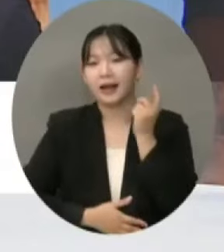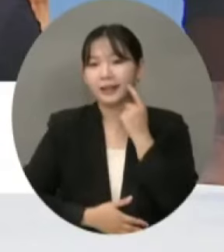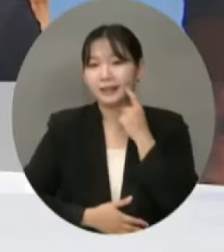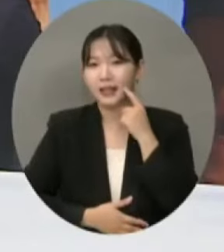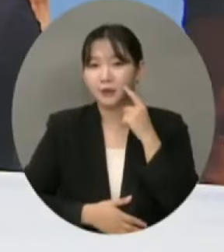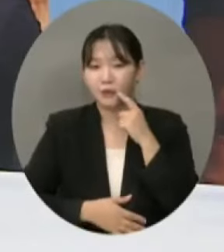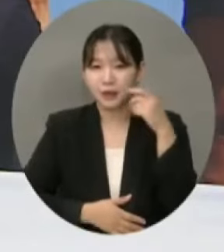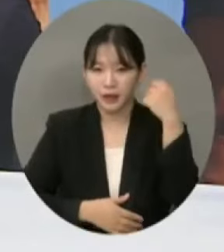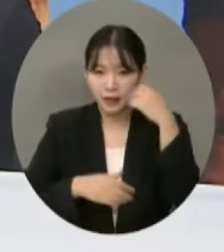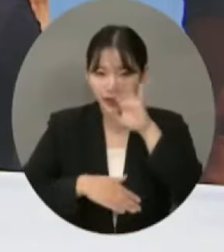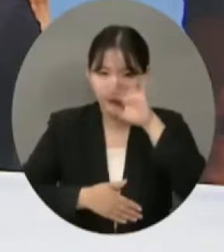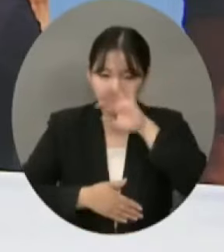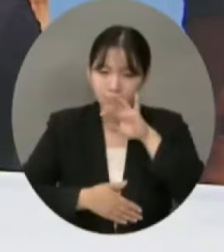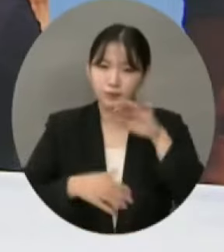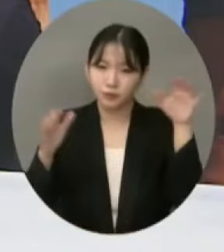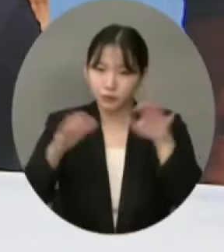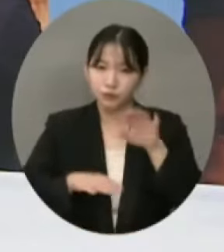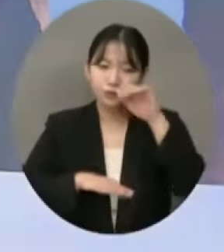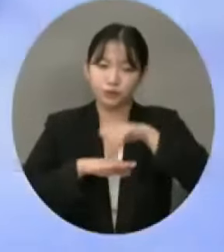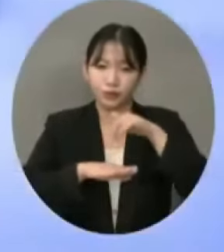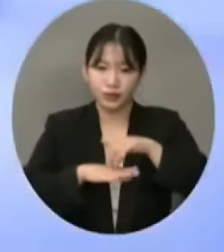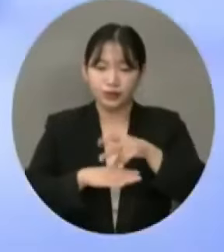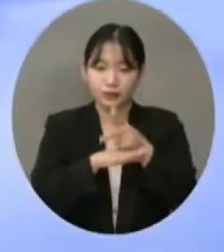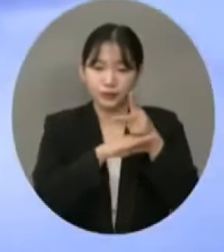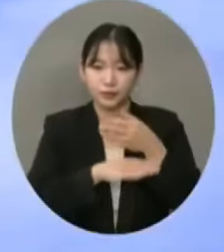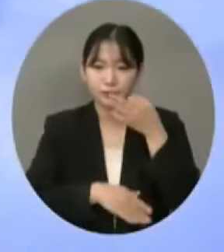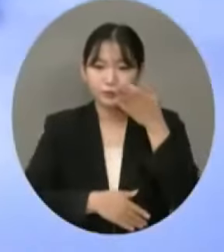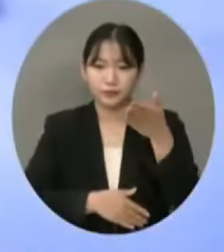훈련을 김규희 기자가 취재했습니다.